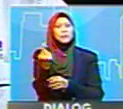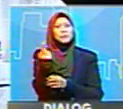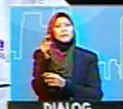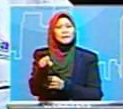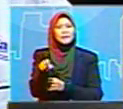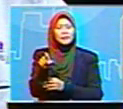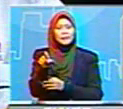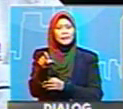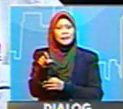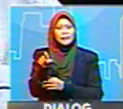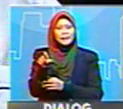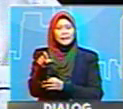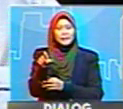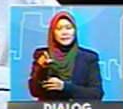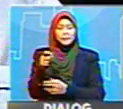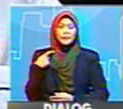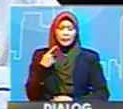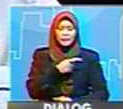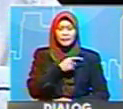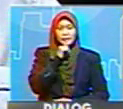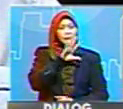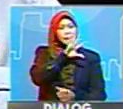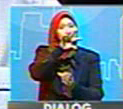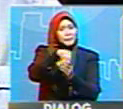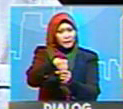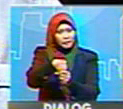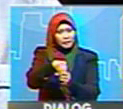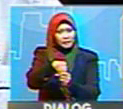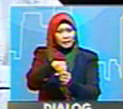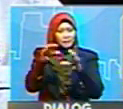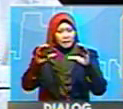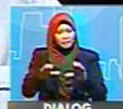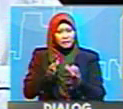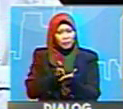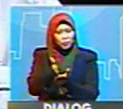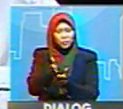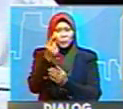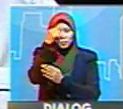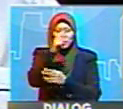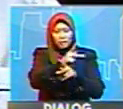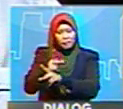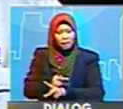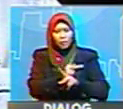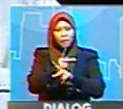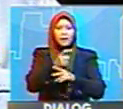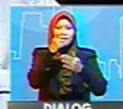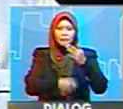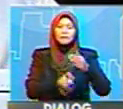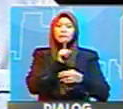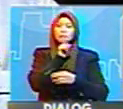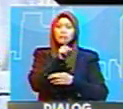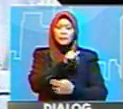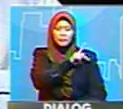Kementerian Pertanian walaupun kita tidak terlibat secara langsung dari segi kawalan harga kerana kawalan harga di bawah